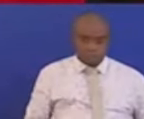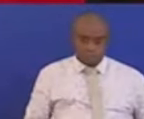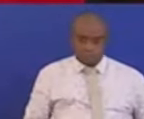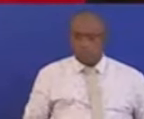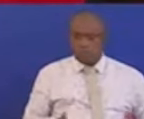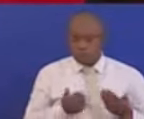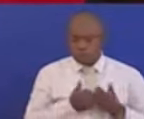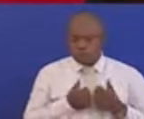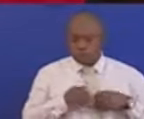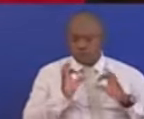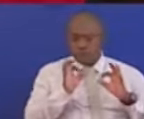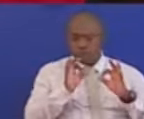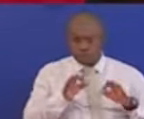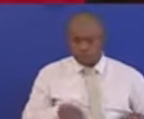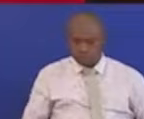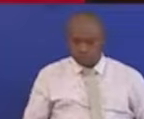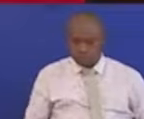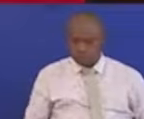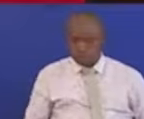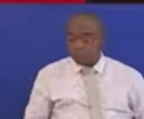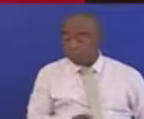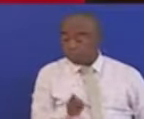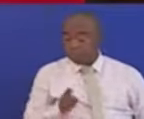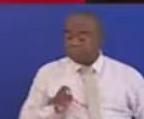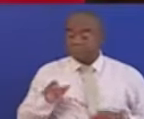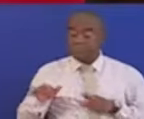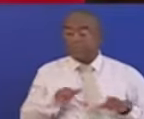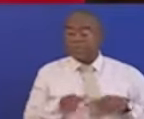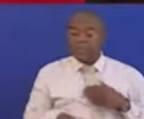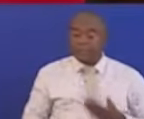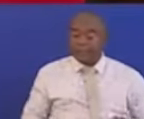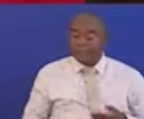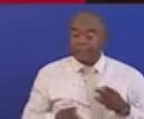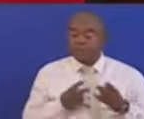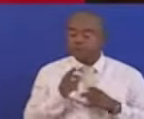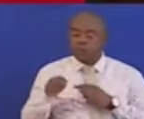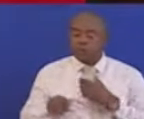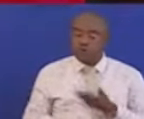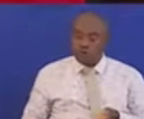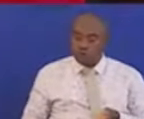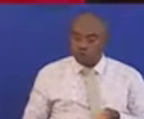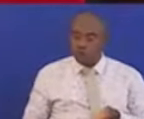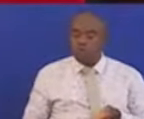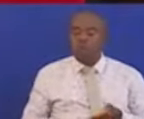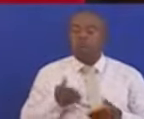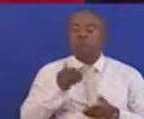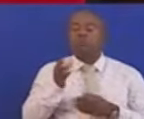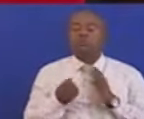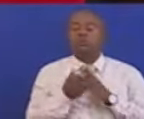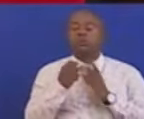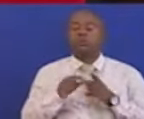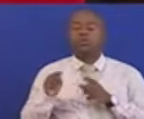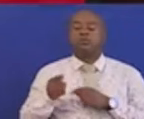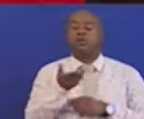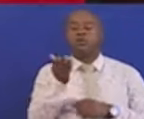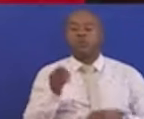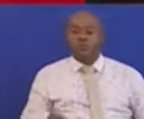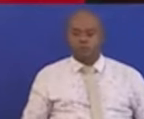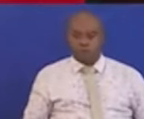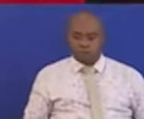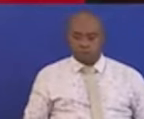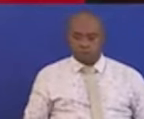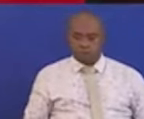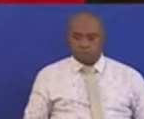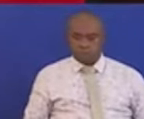matumbo MH eshima wazir MT hanga ika Sana mnat tua mgogo mgogo mine unaza mhh mwen